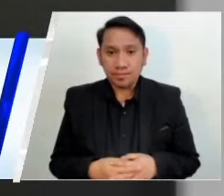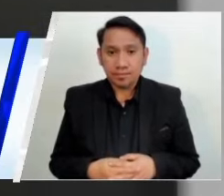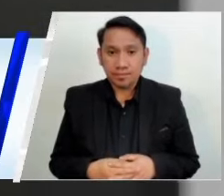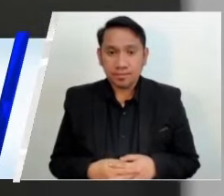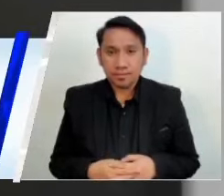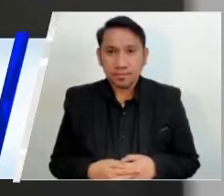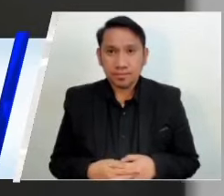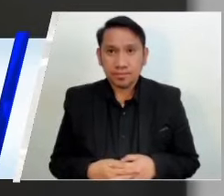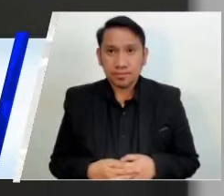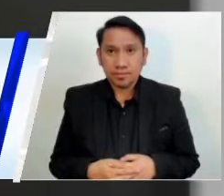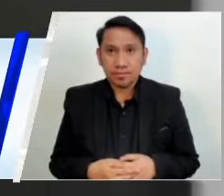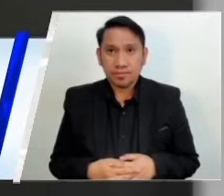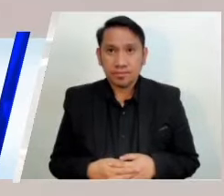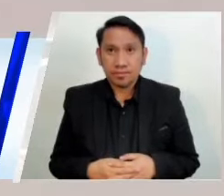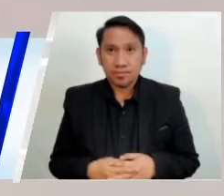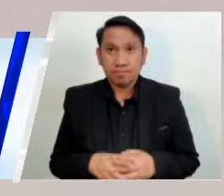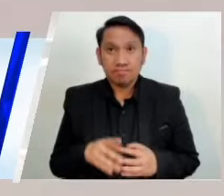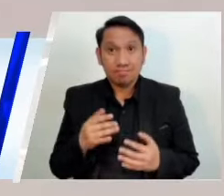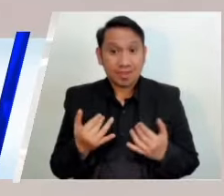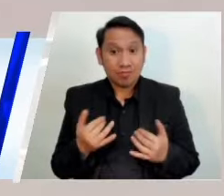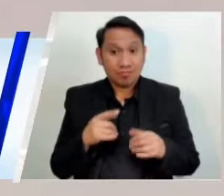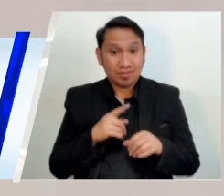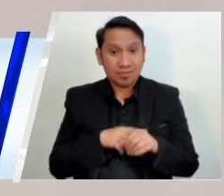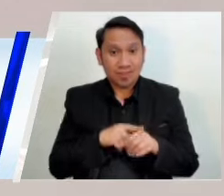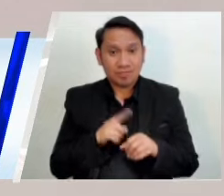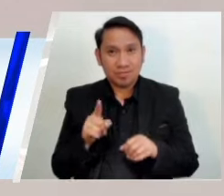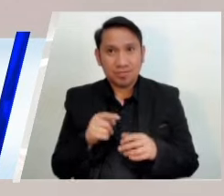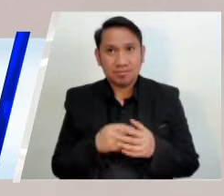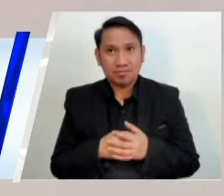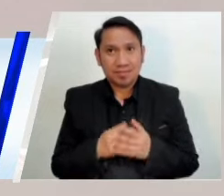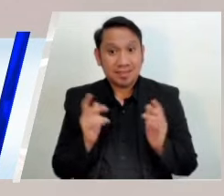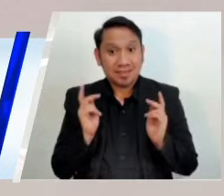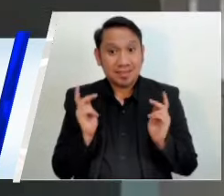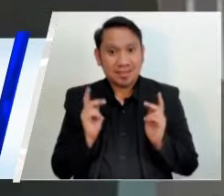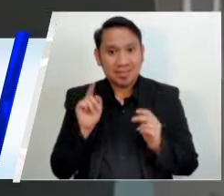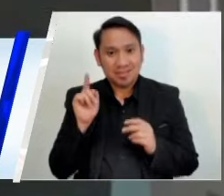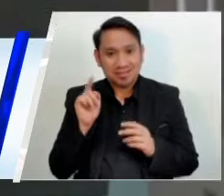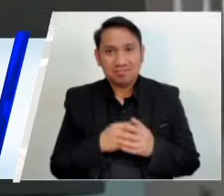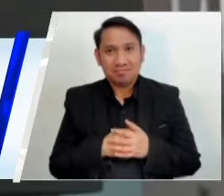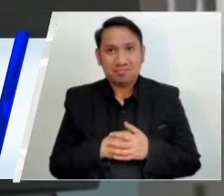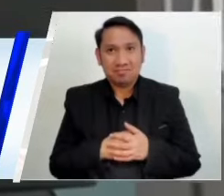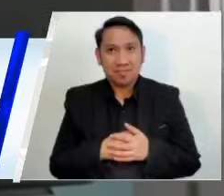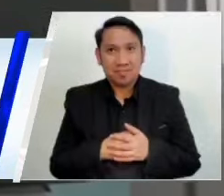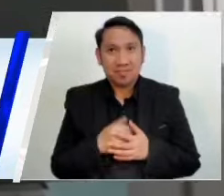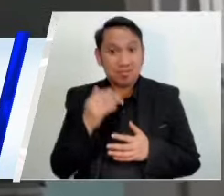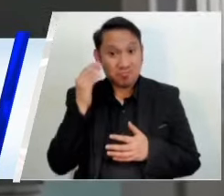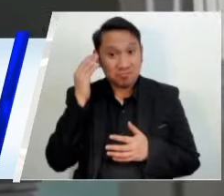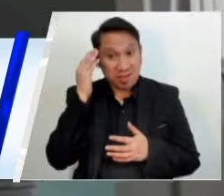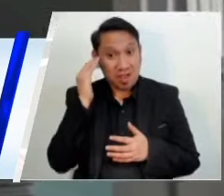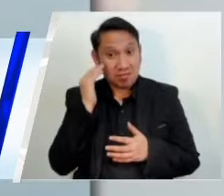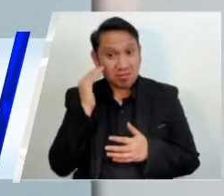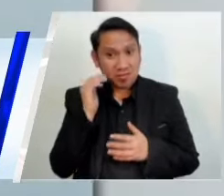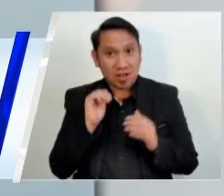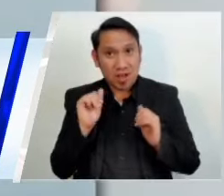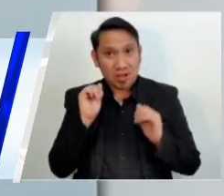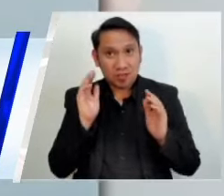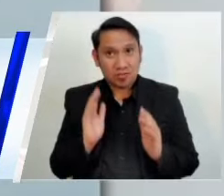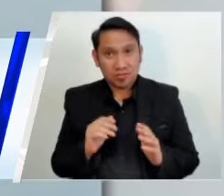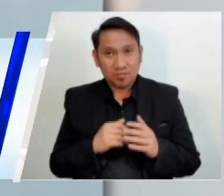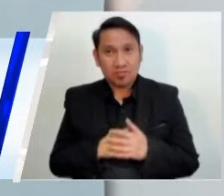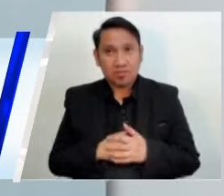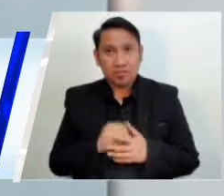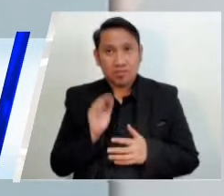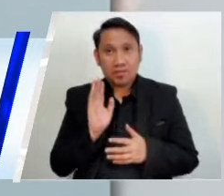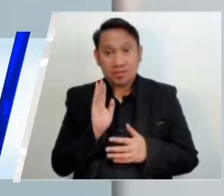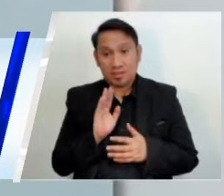Just in time sa buwan ng mga puso, extra kilig ang iahatid ni South Korean singer at actor na si Park Hyun Sik sa kanyang fan